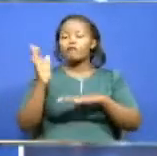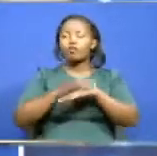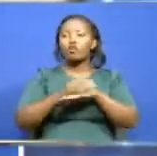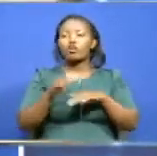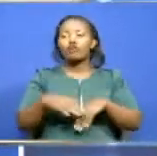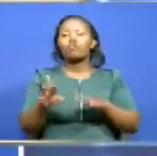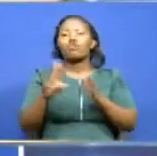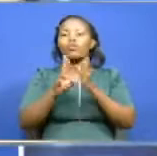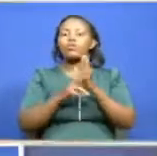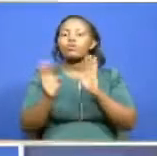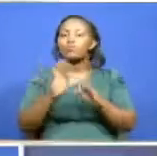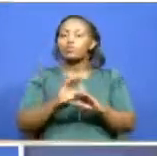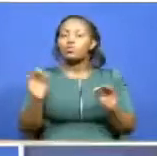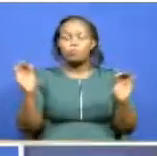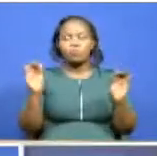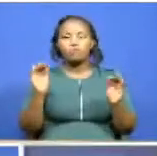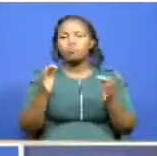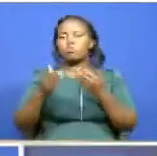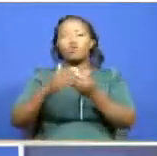kanuni hizo.